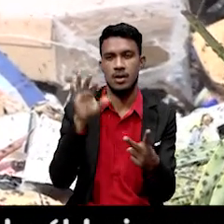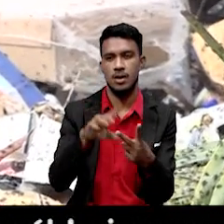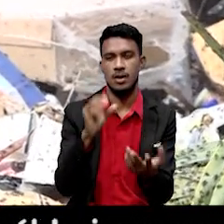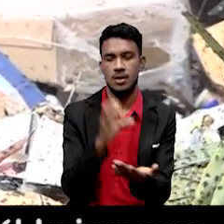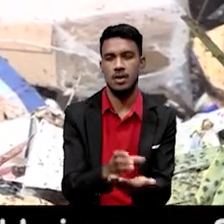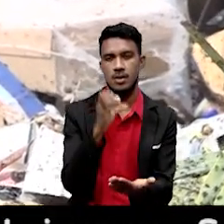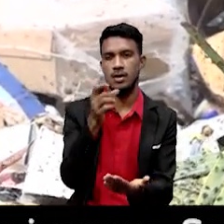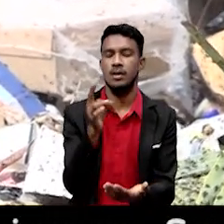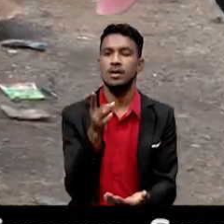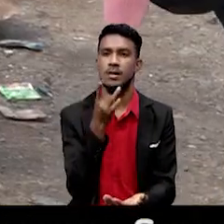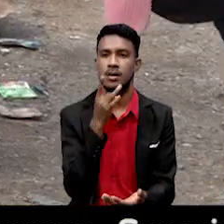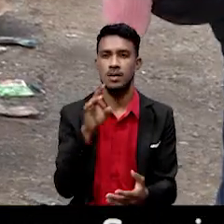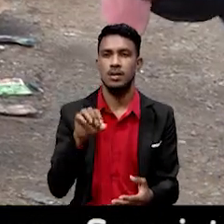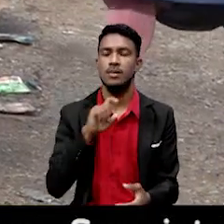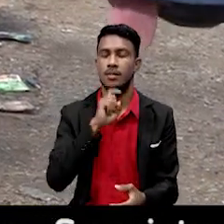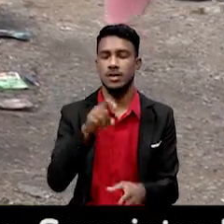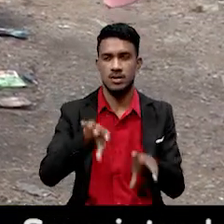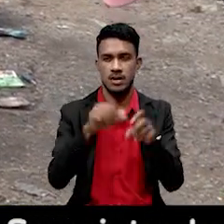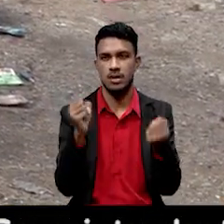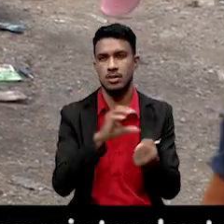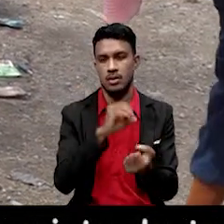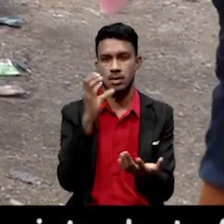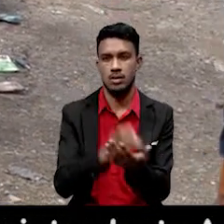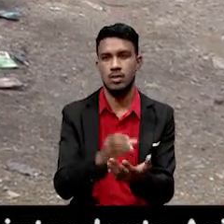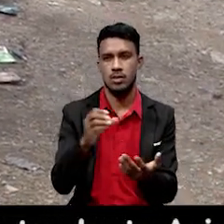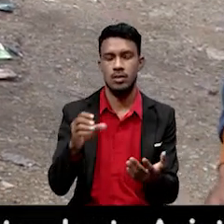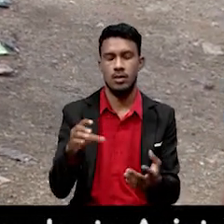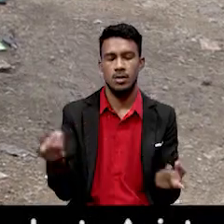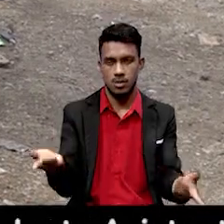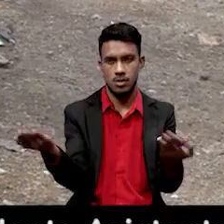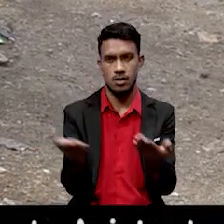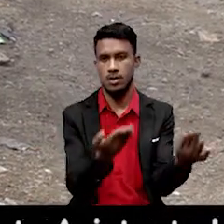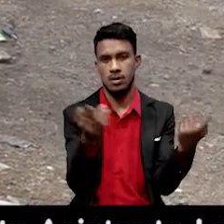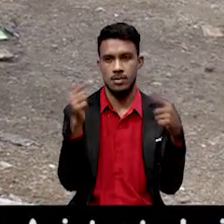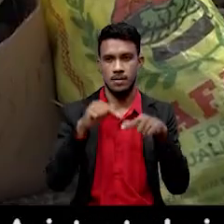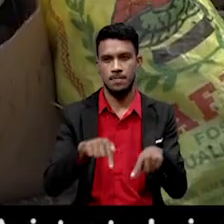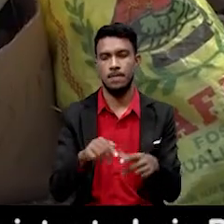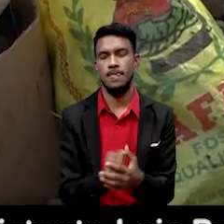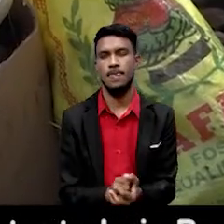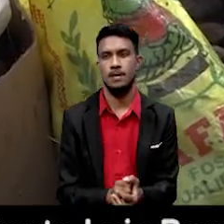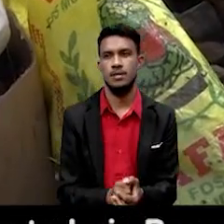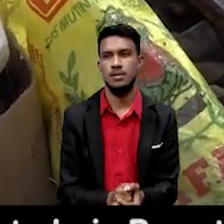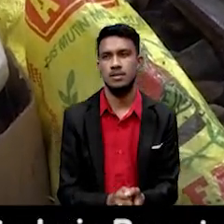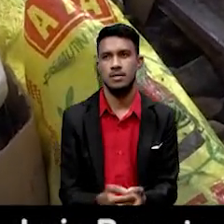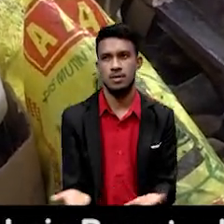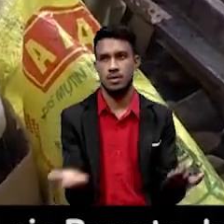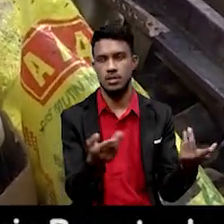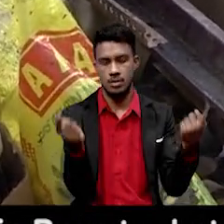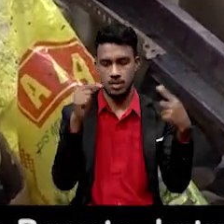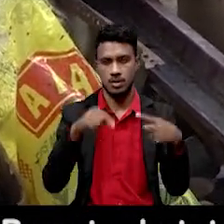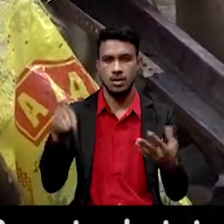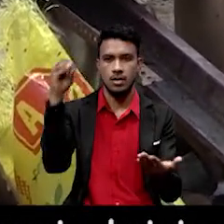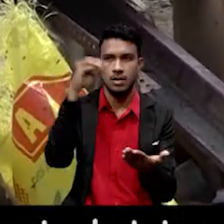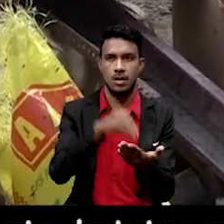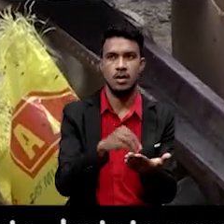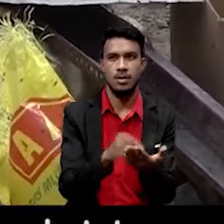ang kalelataan, tuku, lumay tak, utuan sir lur mai to uma tau hela